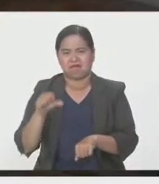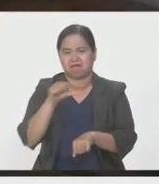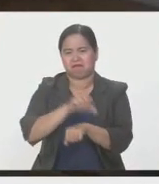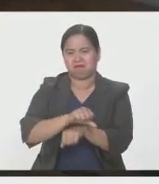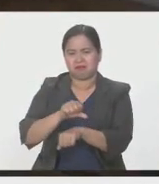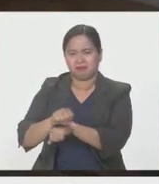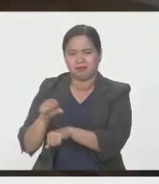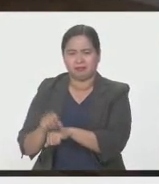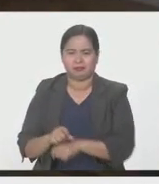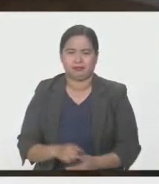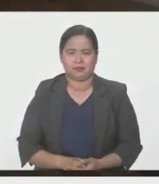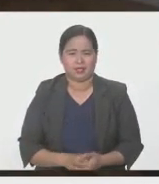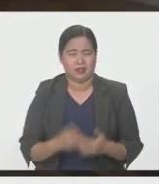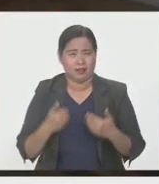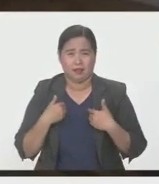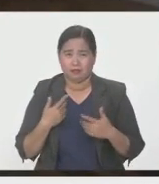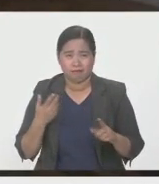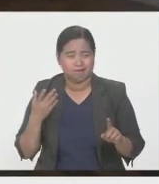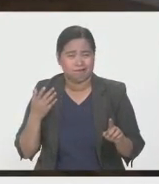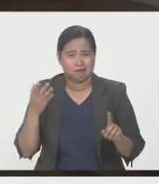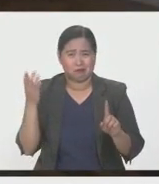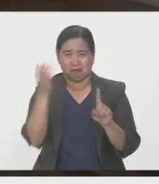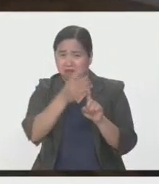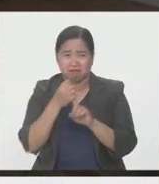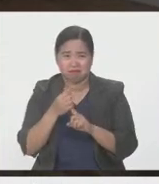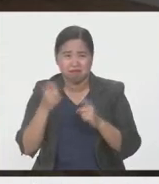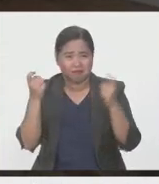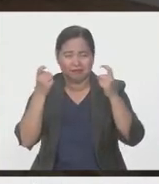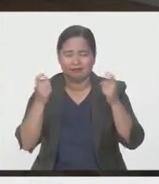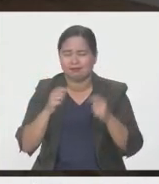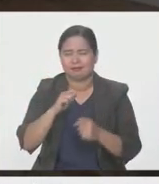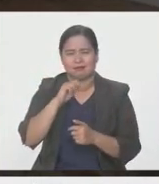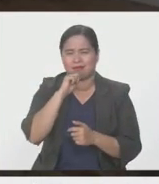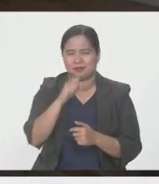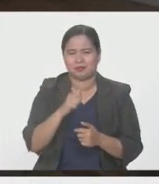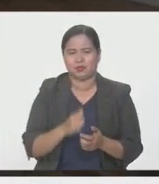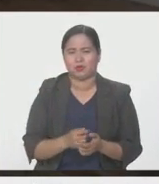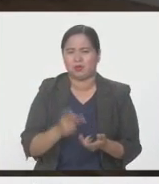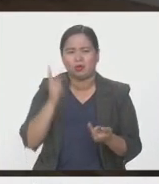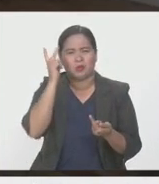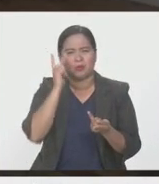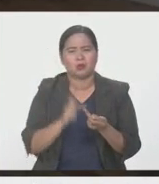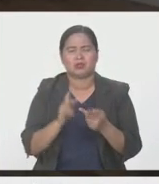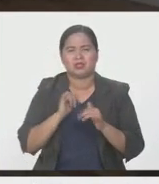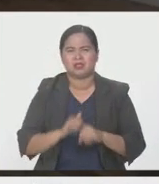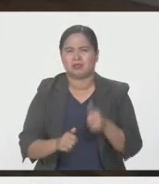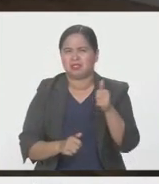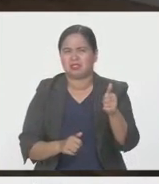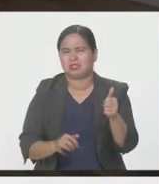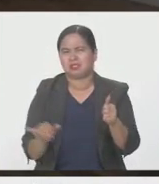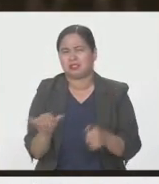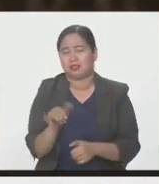ни одной из целей, которую они ставили перед собой в прошлом году, они не достигли.